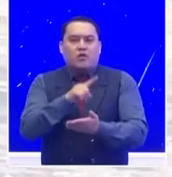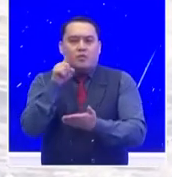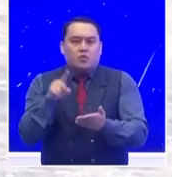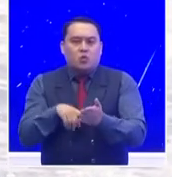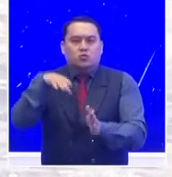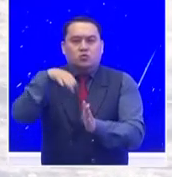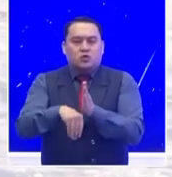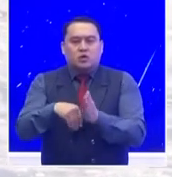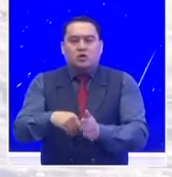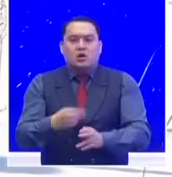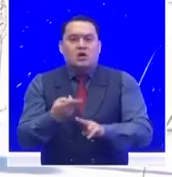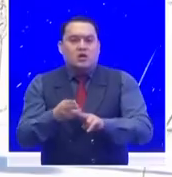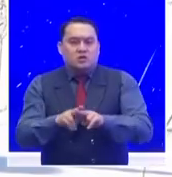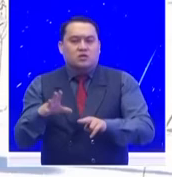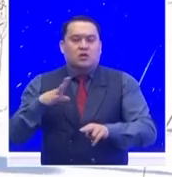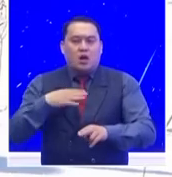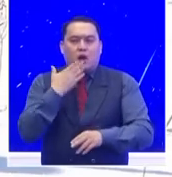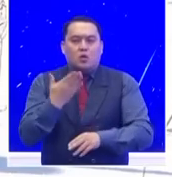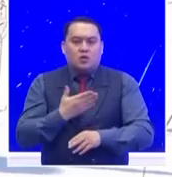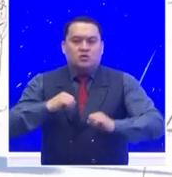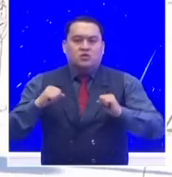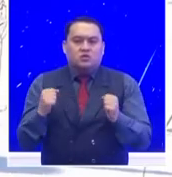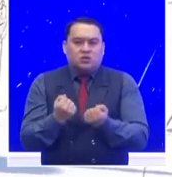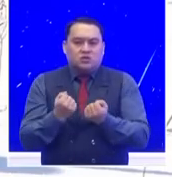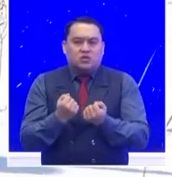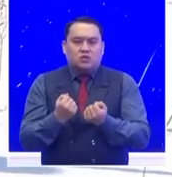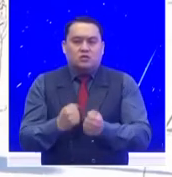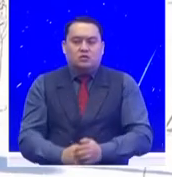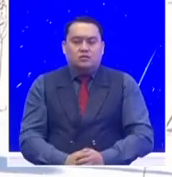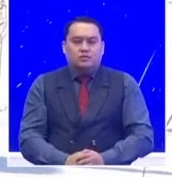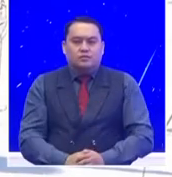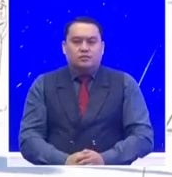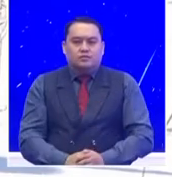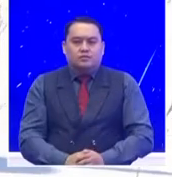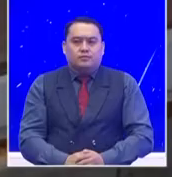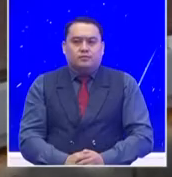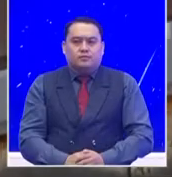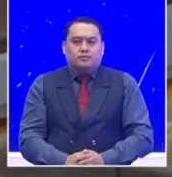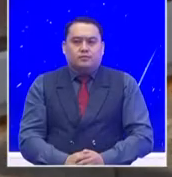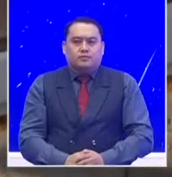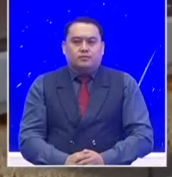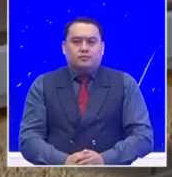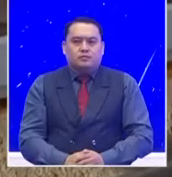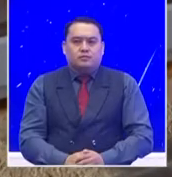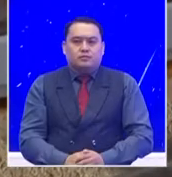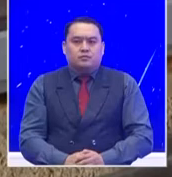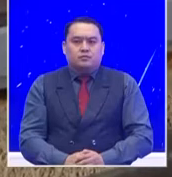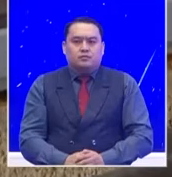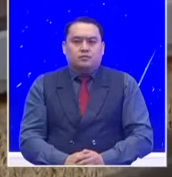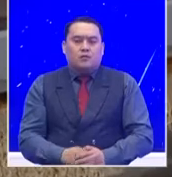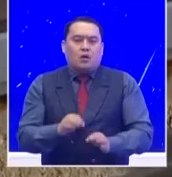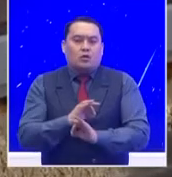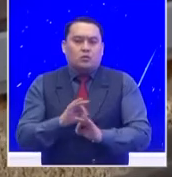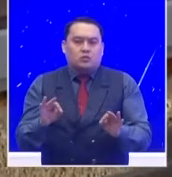входит в их компетенцию. Однако, это любителей зимнего отдыха не останавливает. Отличные условия, вообще замечательные.